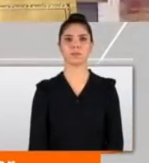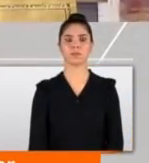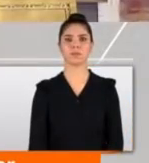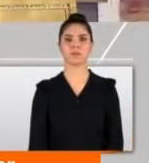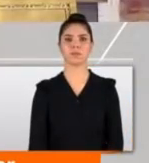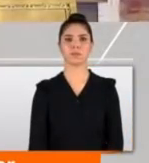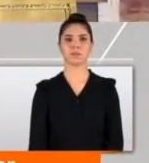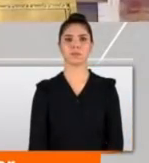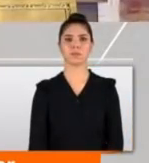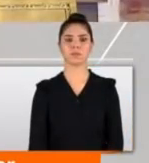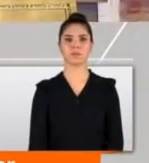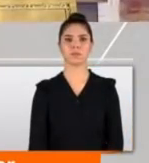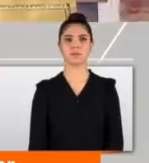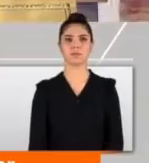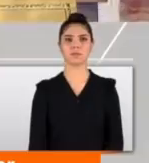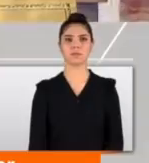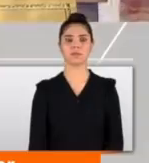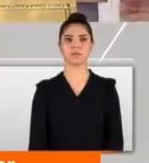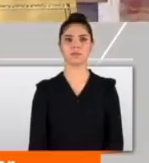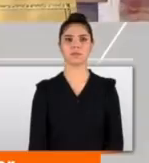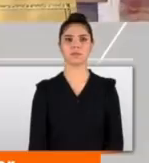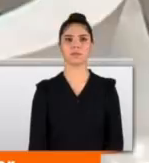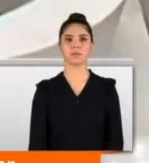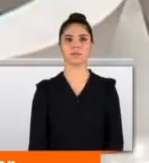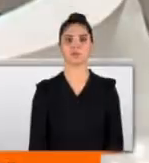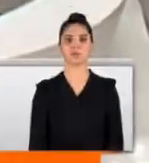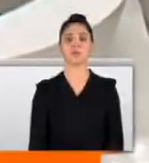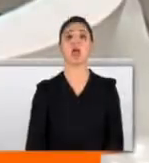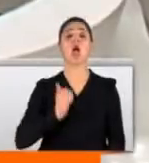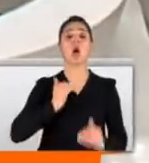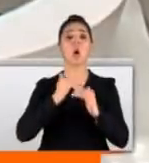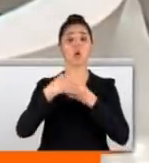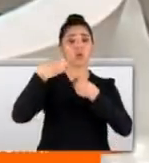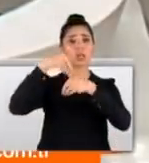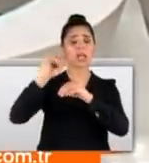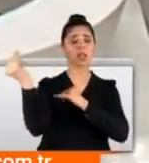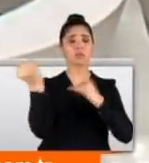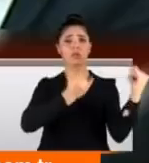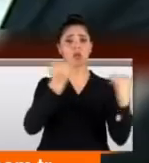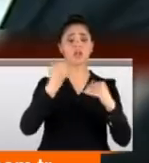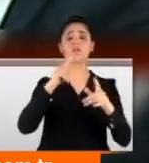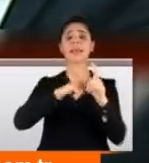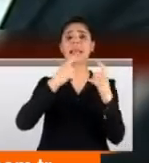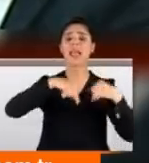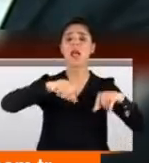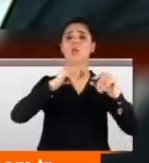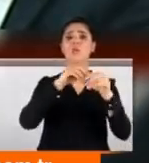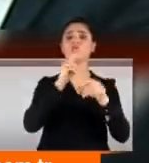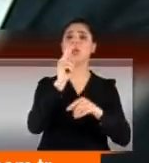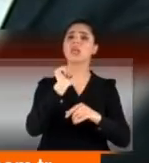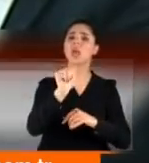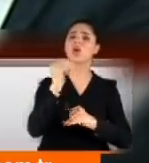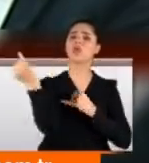kelimesiyle yan yana koymaları gerçekten akla ziyan bir husus. Ordu satılmış polemiği genel kurul gündeminde de 2